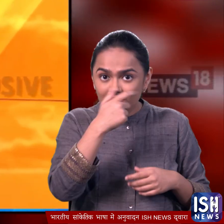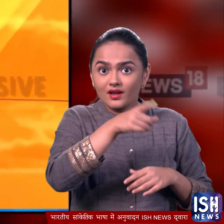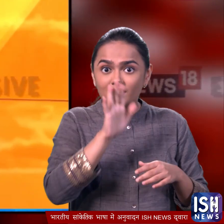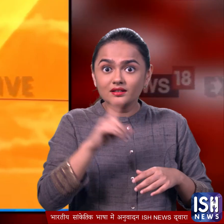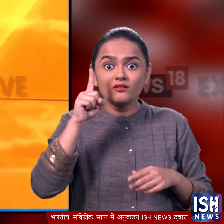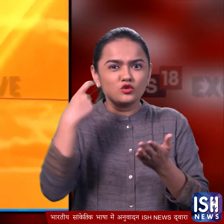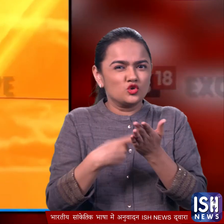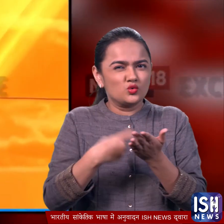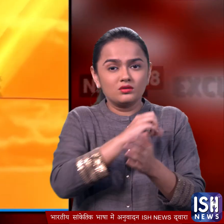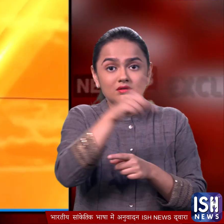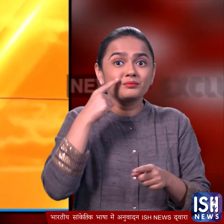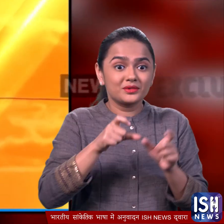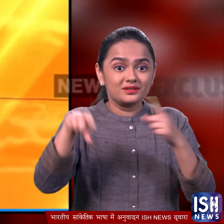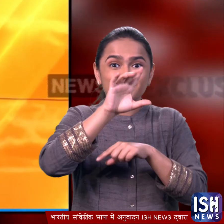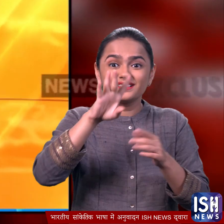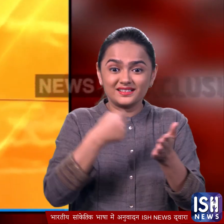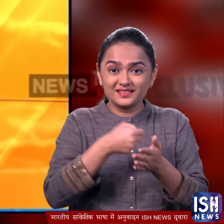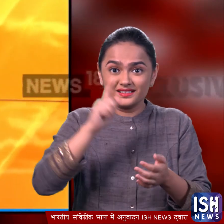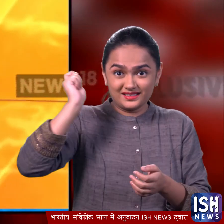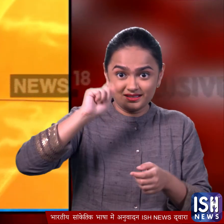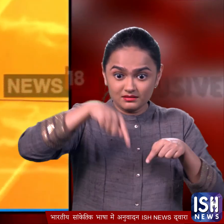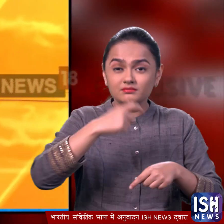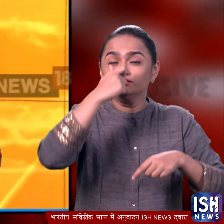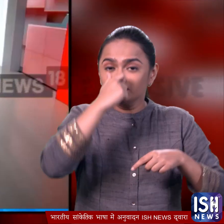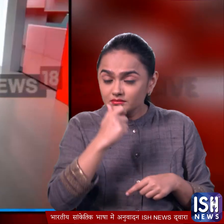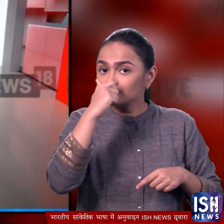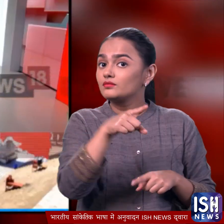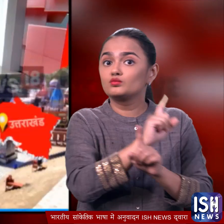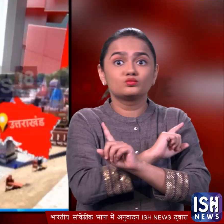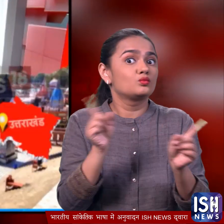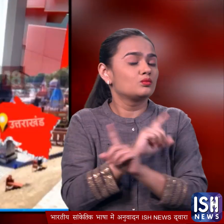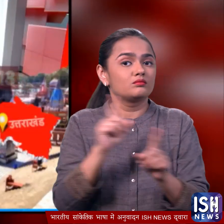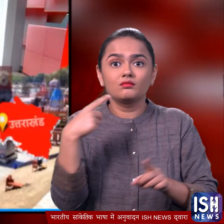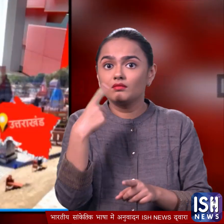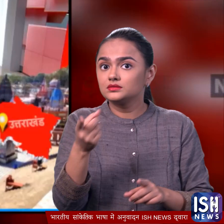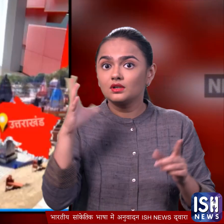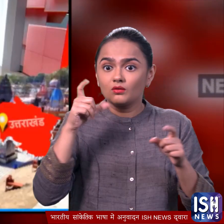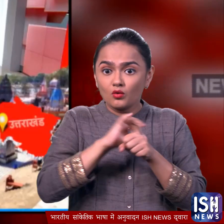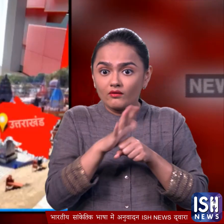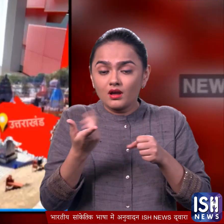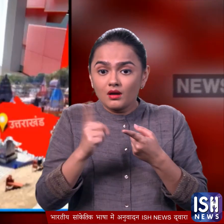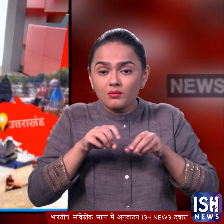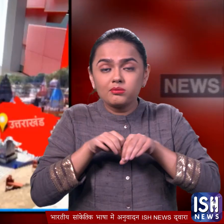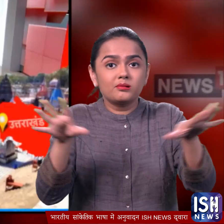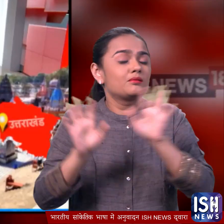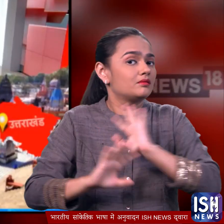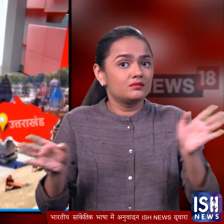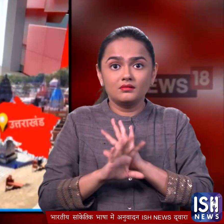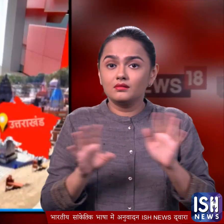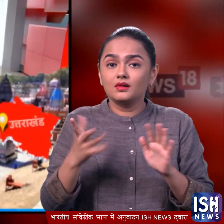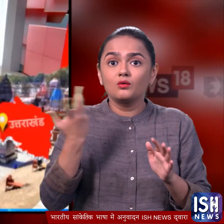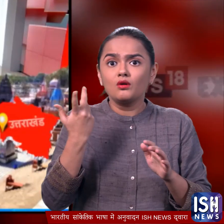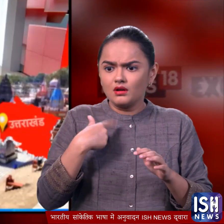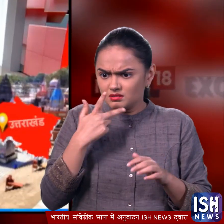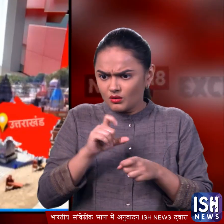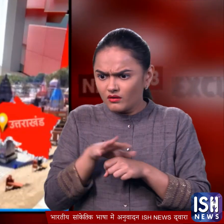सभी जिलों में प्रशासन ने सख्त नियम लागू किए। हरिद्वार में प्रशासन ने मकर संक्रांति के दिन गंगा नदी में स्नान पर पूरी तरह रोक लगा दी।